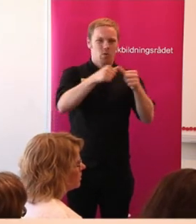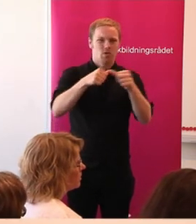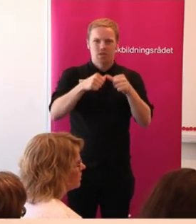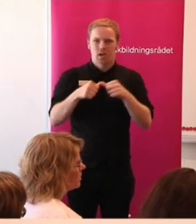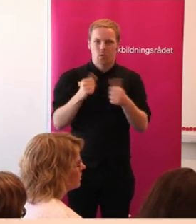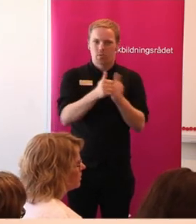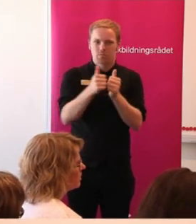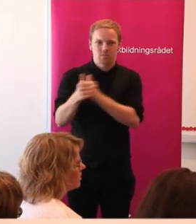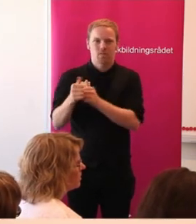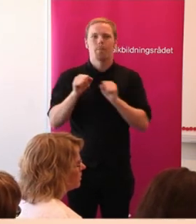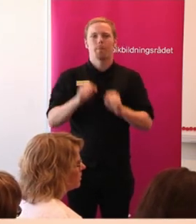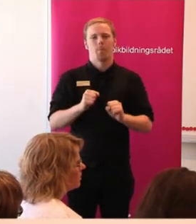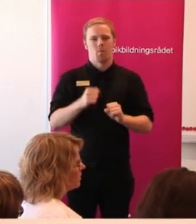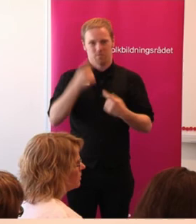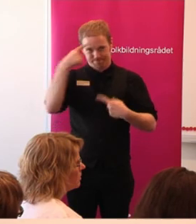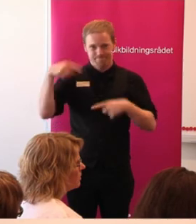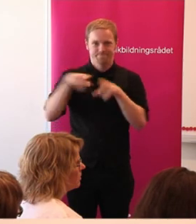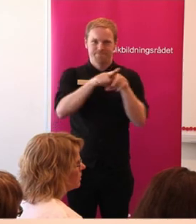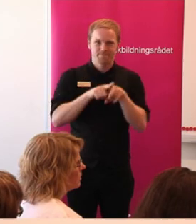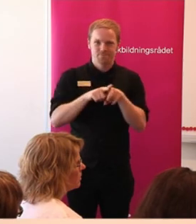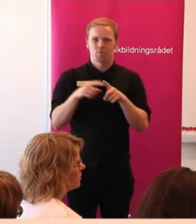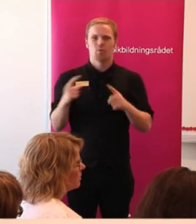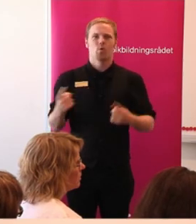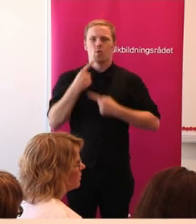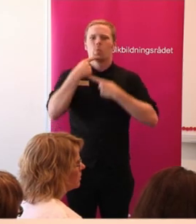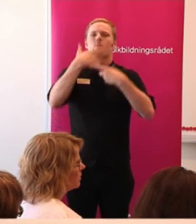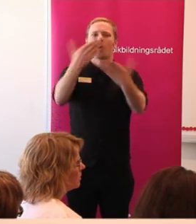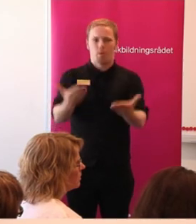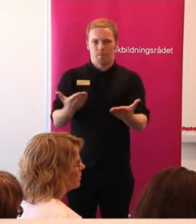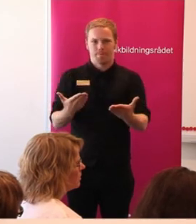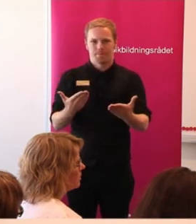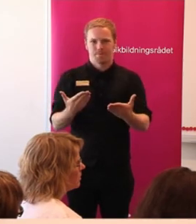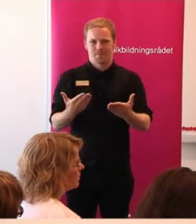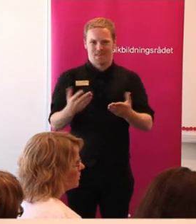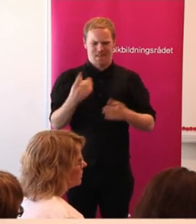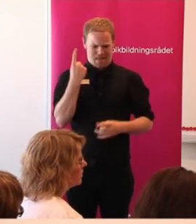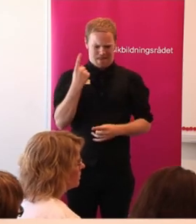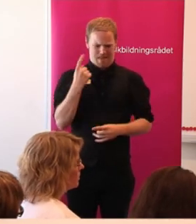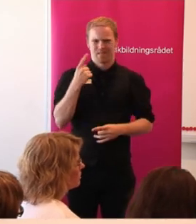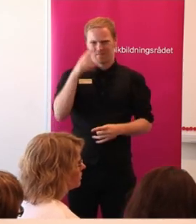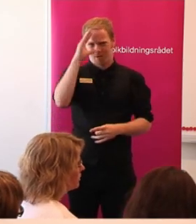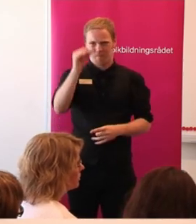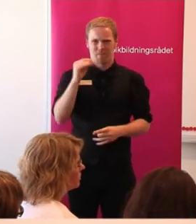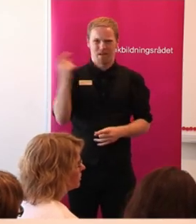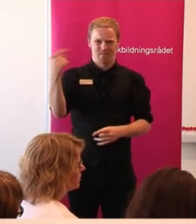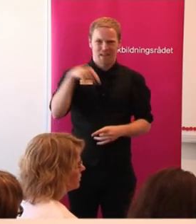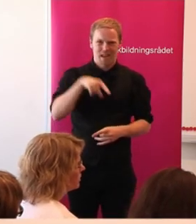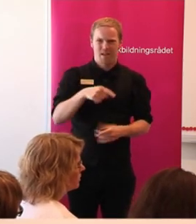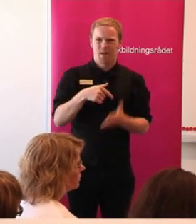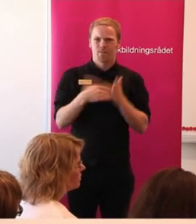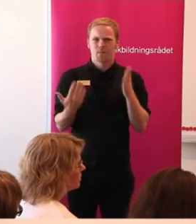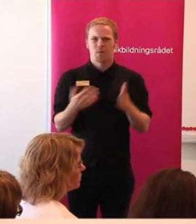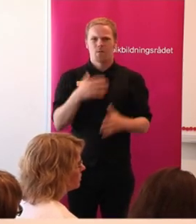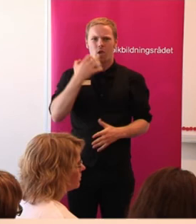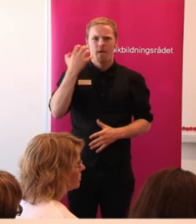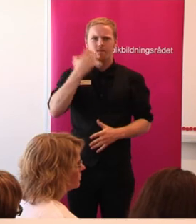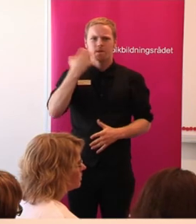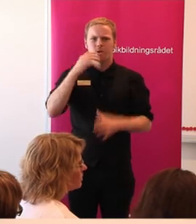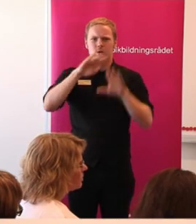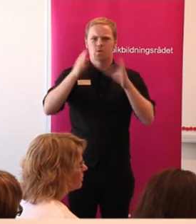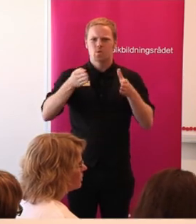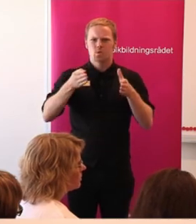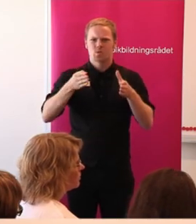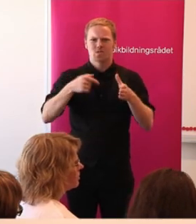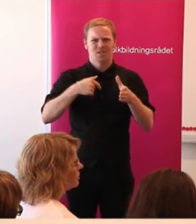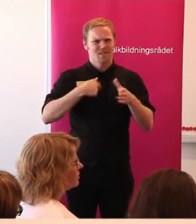ju tycka samma. Mm. Och säg det, precis som han som åkte med mig hit ner idag, som kom på Fryshuset och som vi inte riktigt kände. Men jag